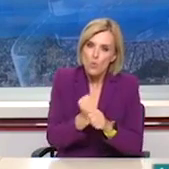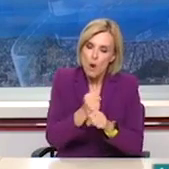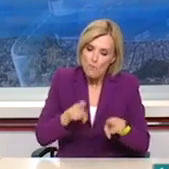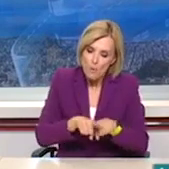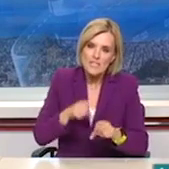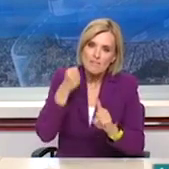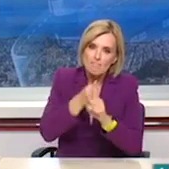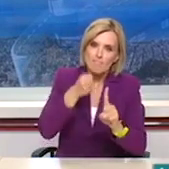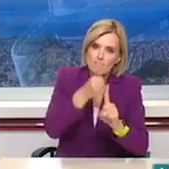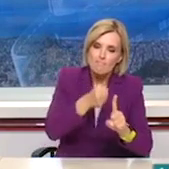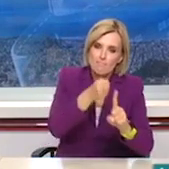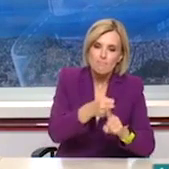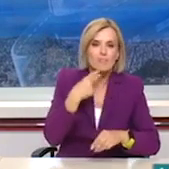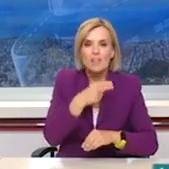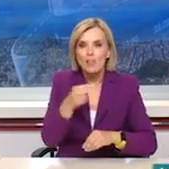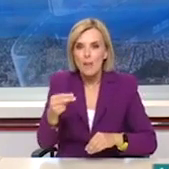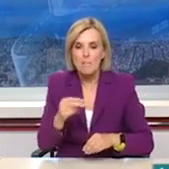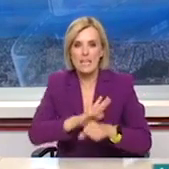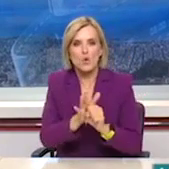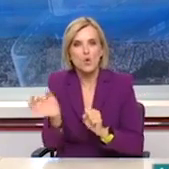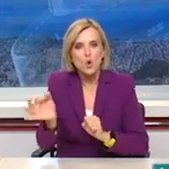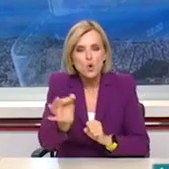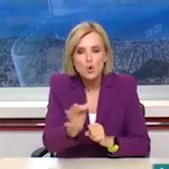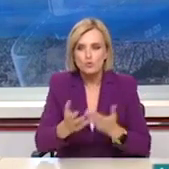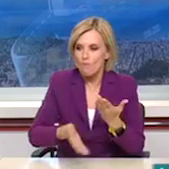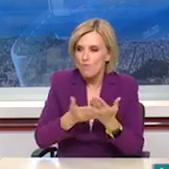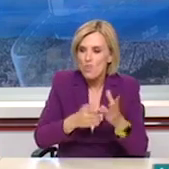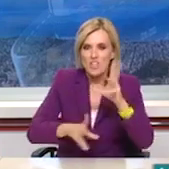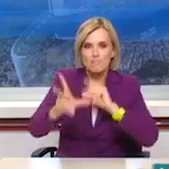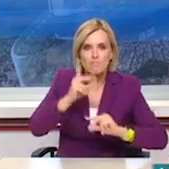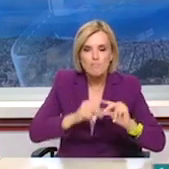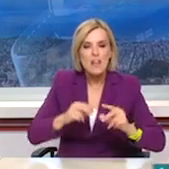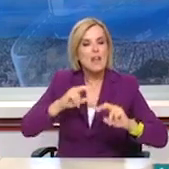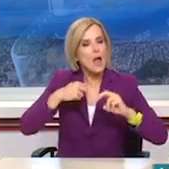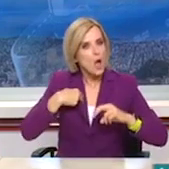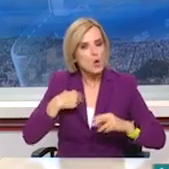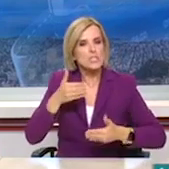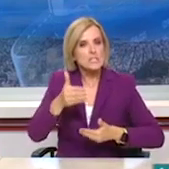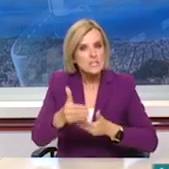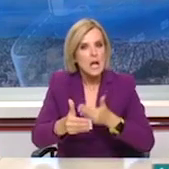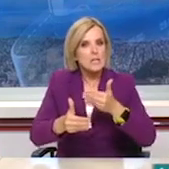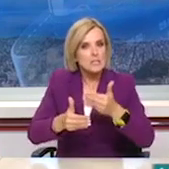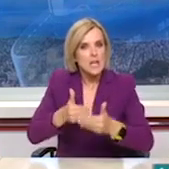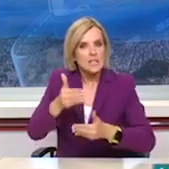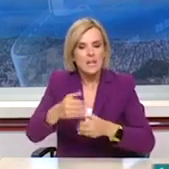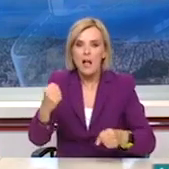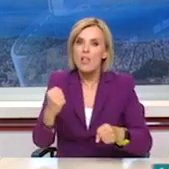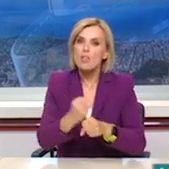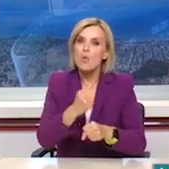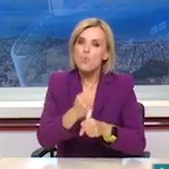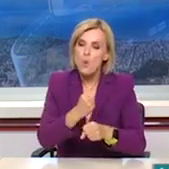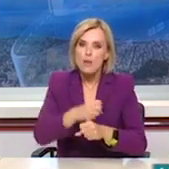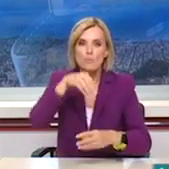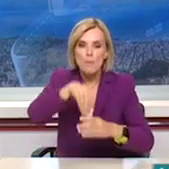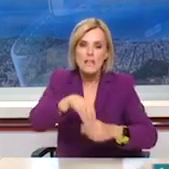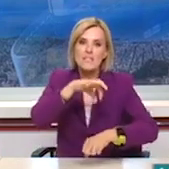Υπουργό και την Επιτροπή σε θέματα που σχετίζονται με το νέο ιό και σταδιακά θα ασχοληθώ και εγώ με θέματα που αφορούν τους αγαπημένους μας ασθενείς,